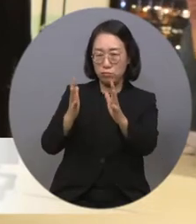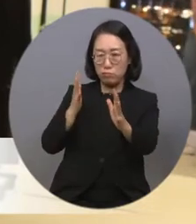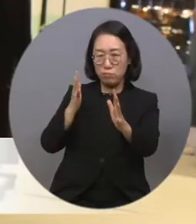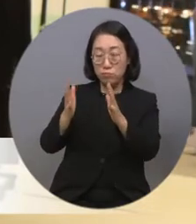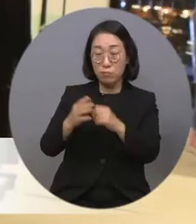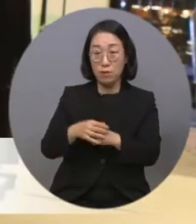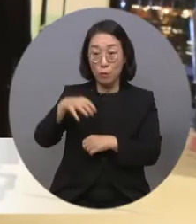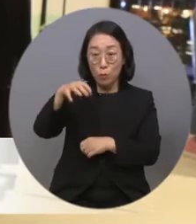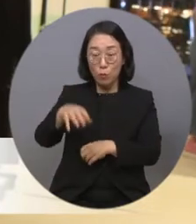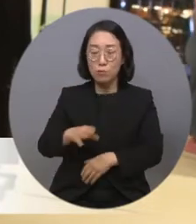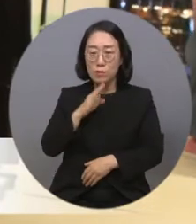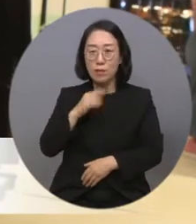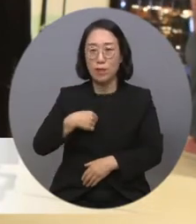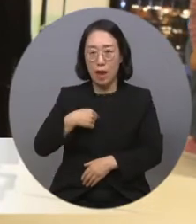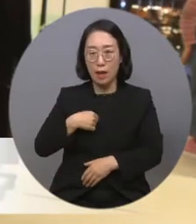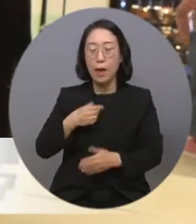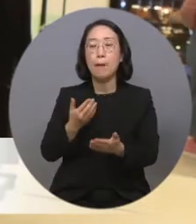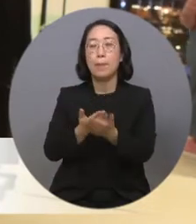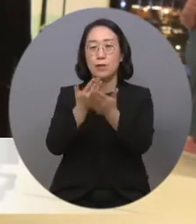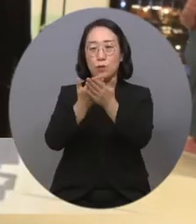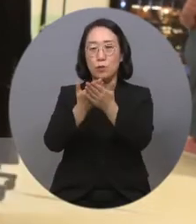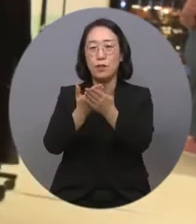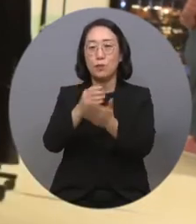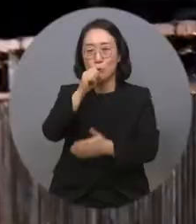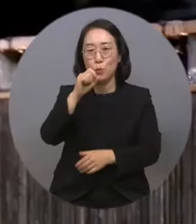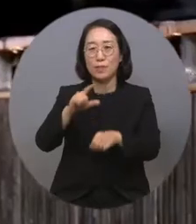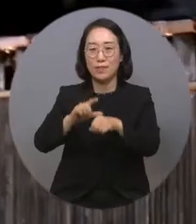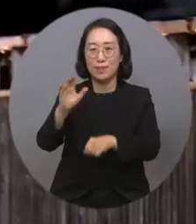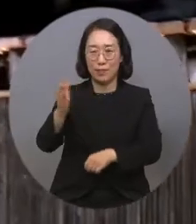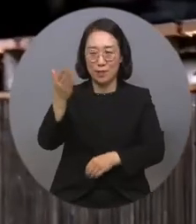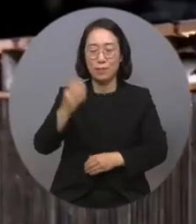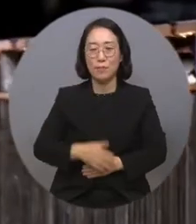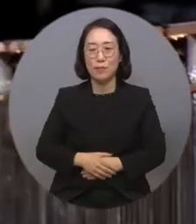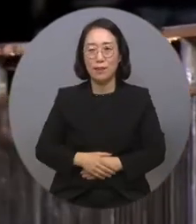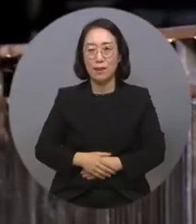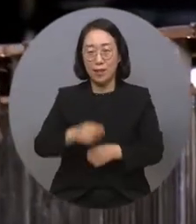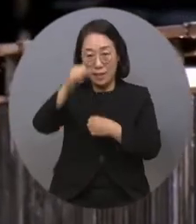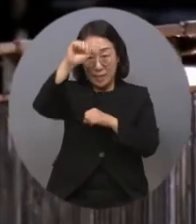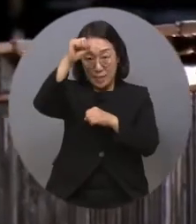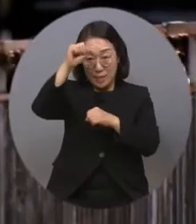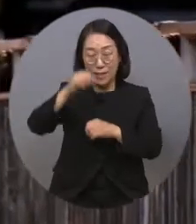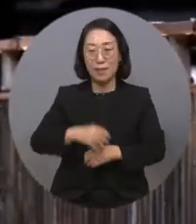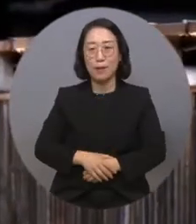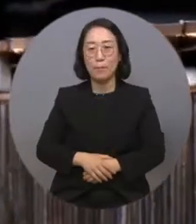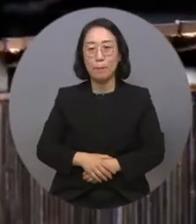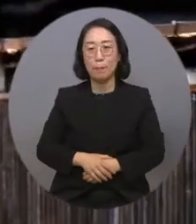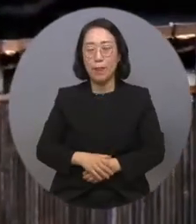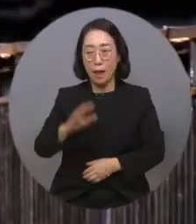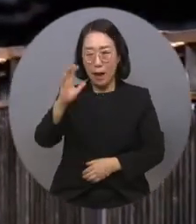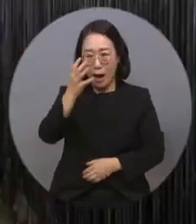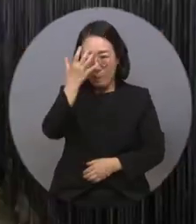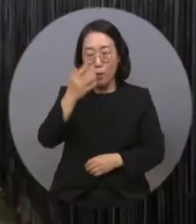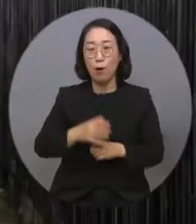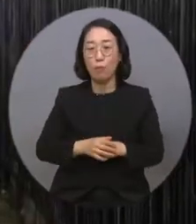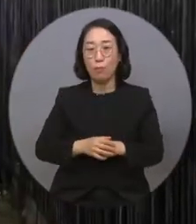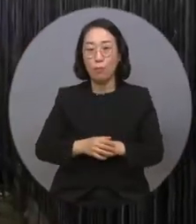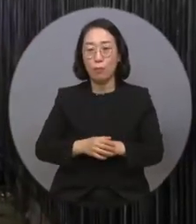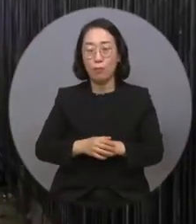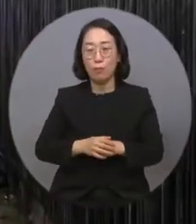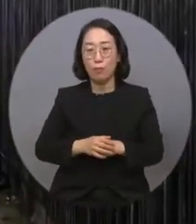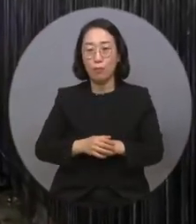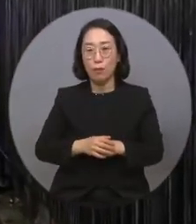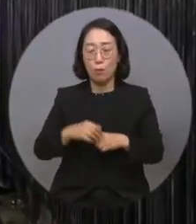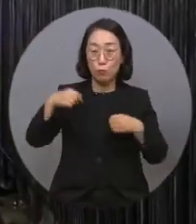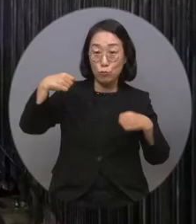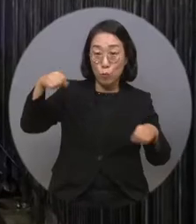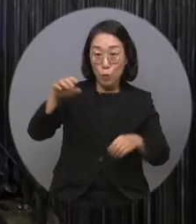많은 어떤 발전될 수 있는 그런 시간인 것 같습니다. 이태리 베네치아의 가면 무대회를 오마주한 이번